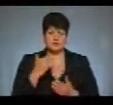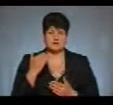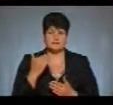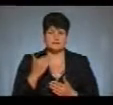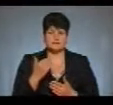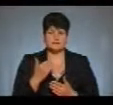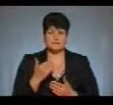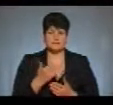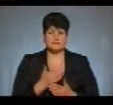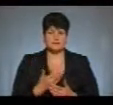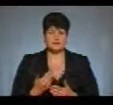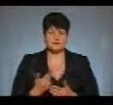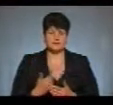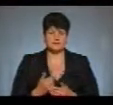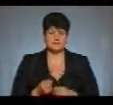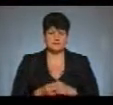невічним.